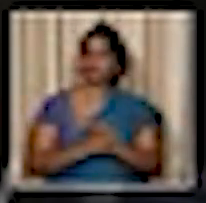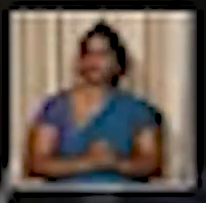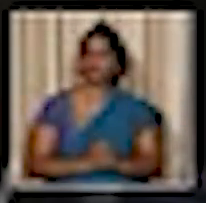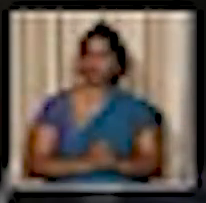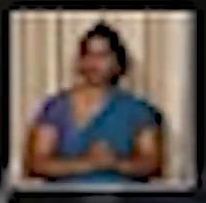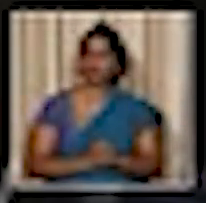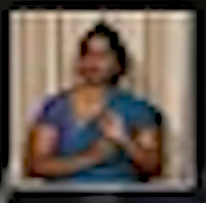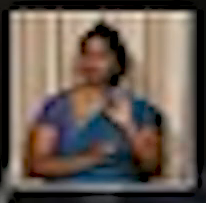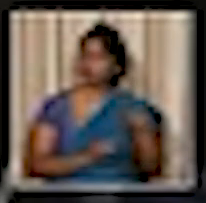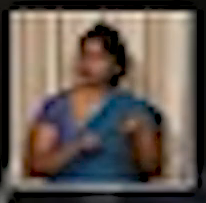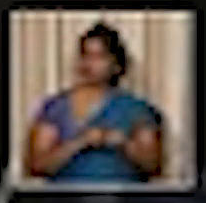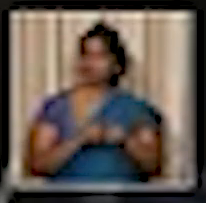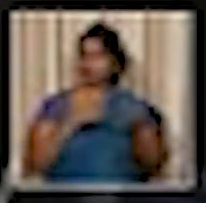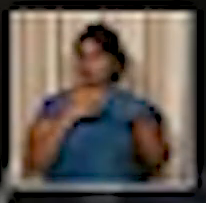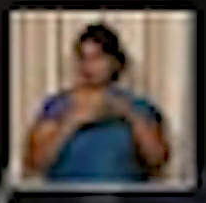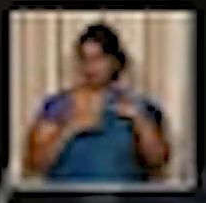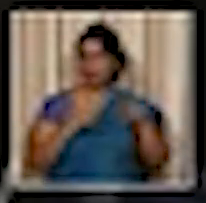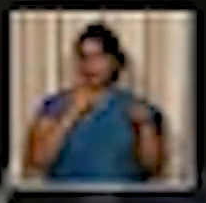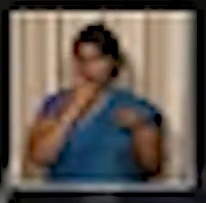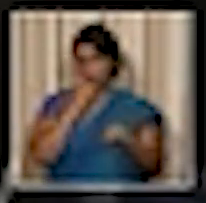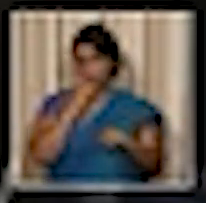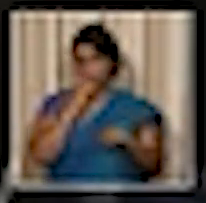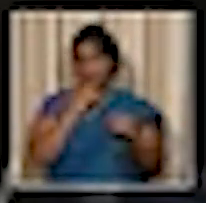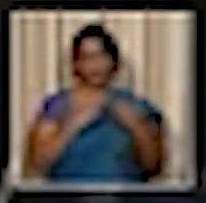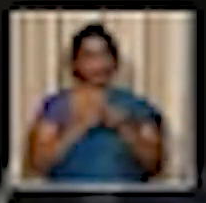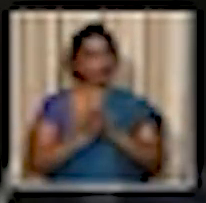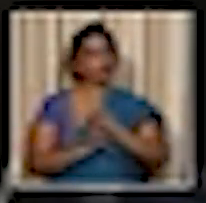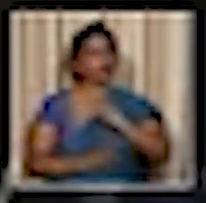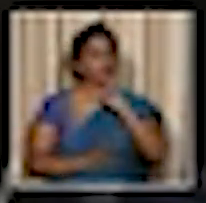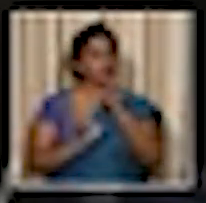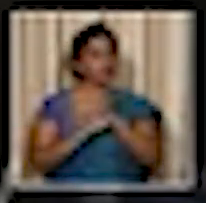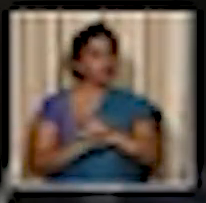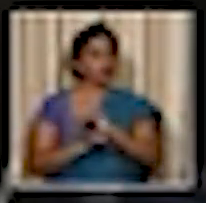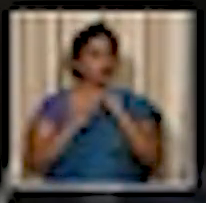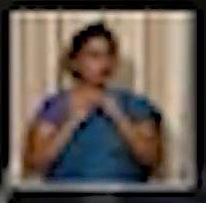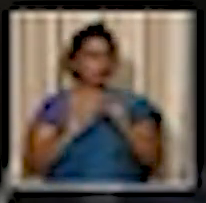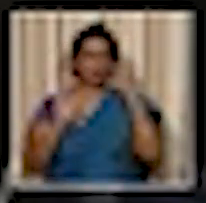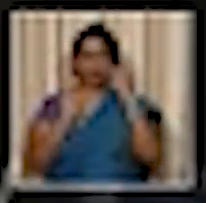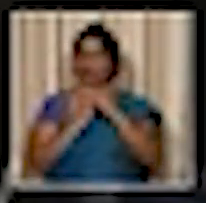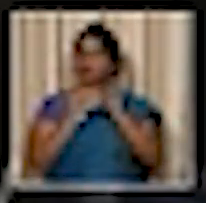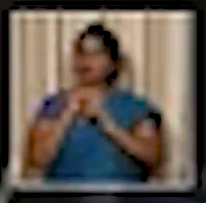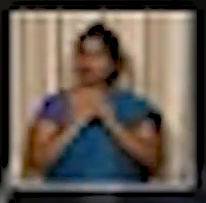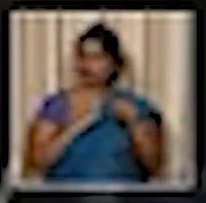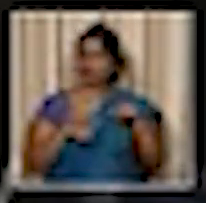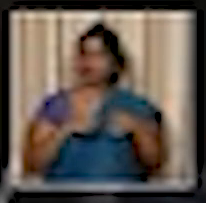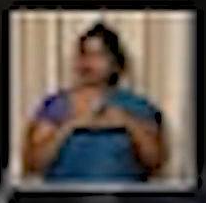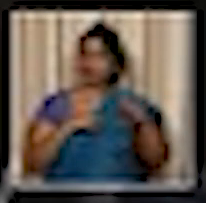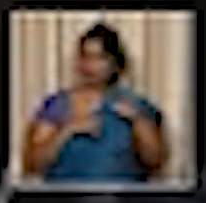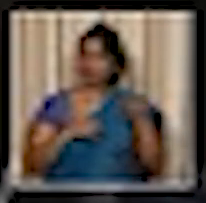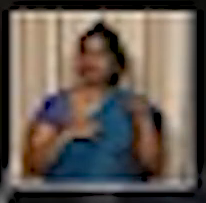ලෙස අමුණා ඇත. මා සඳහන් කළ ඉහතකී සාපරාධී ක්‍රියා සම්බන්ධව මේවන